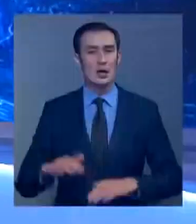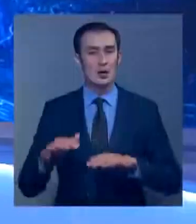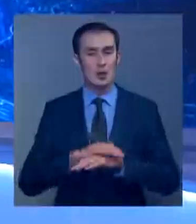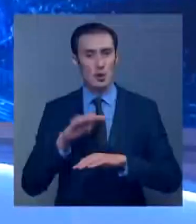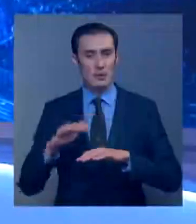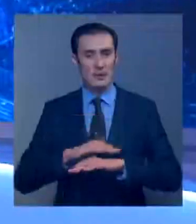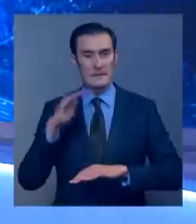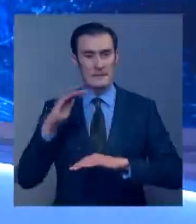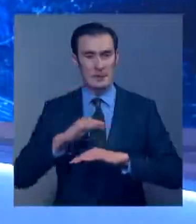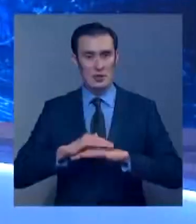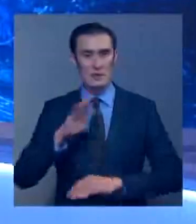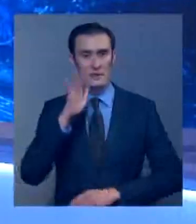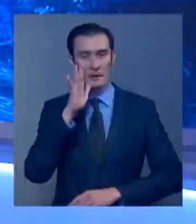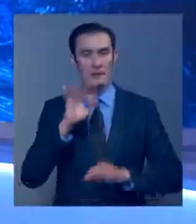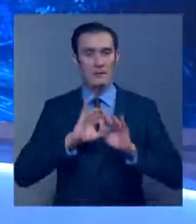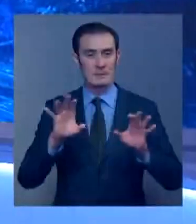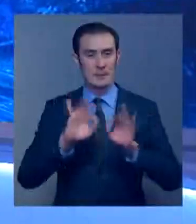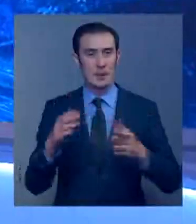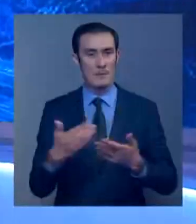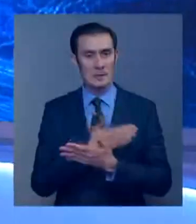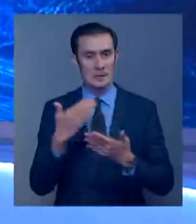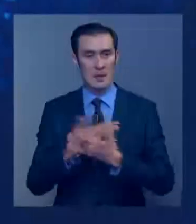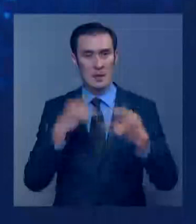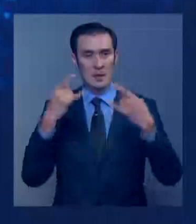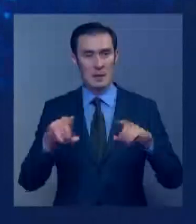18 часов в столице, в студии Алибек Абдилов. Добрый вечер.